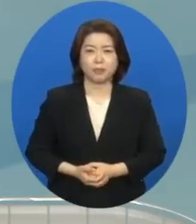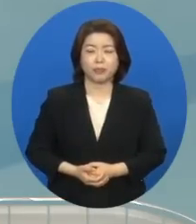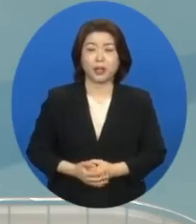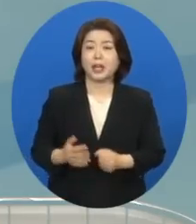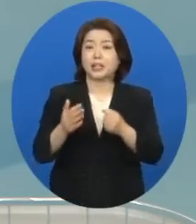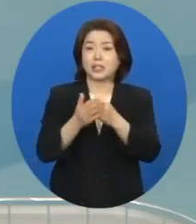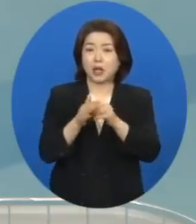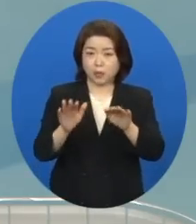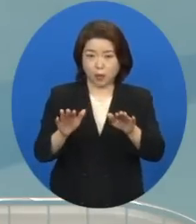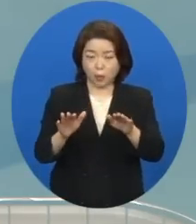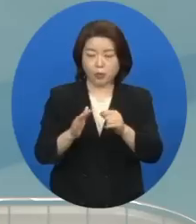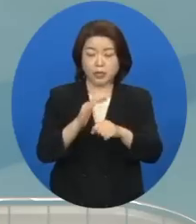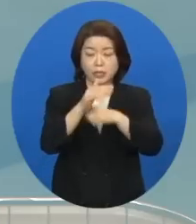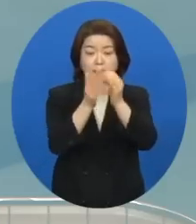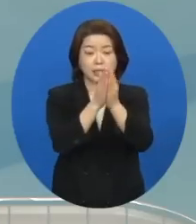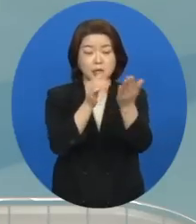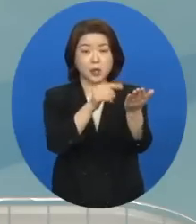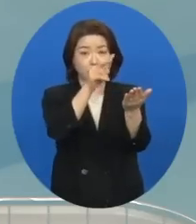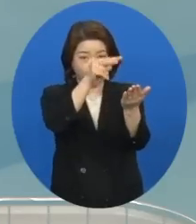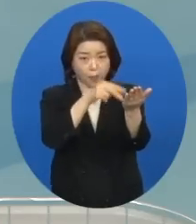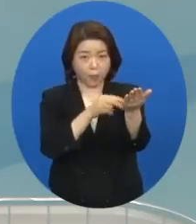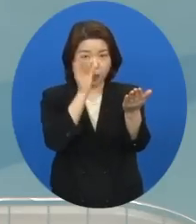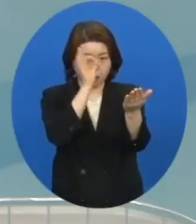그러므로 오늘 이 본문의 말씀은